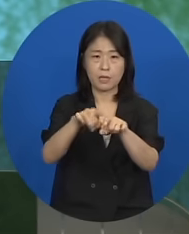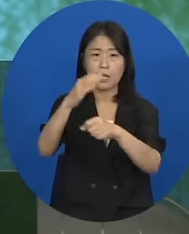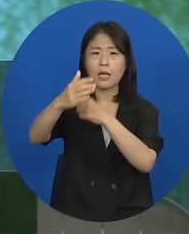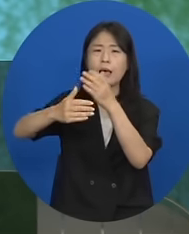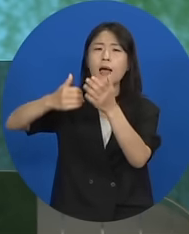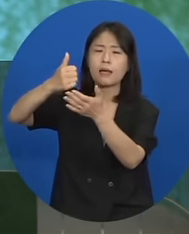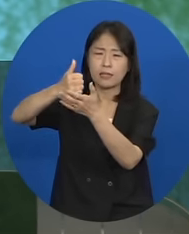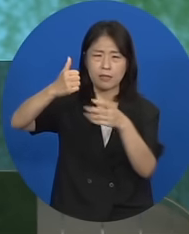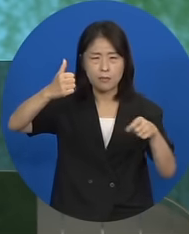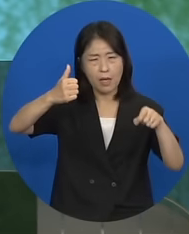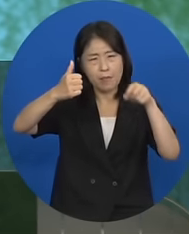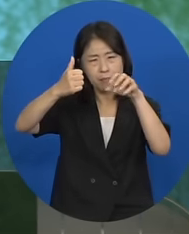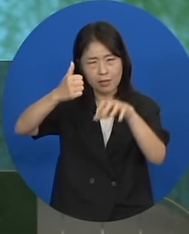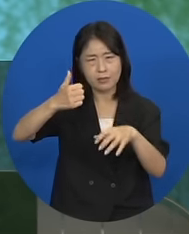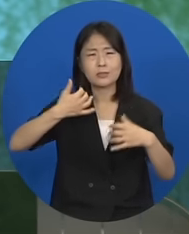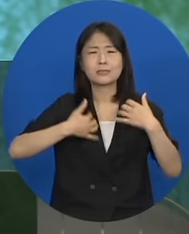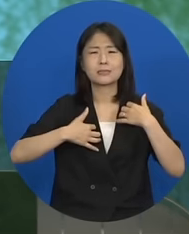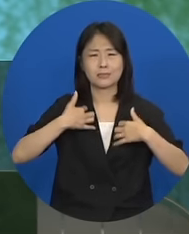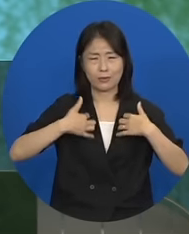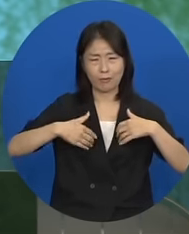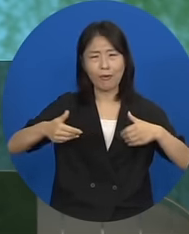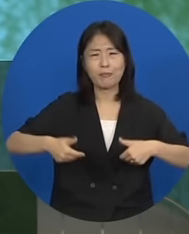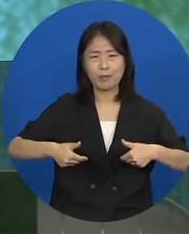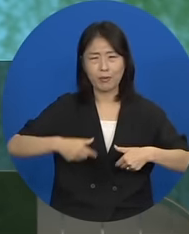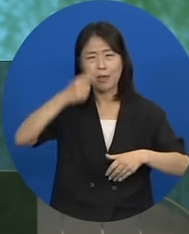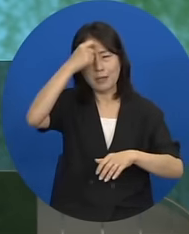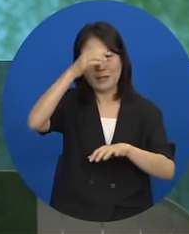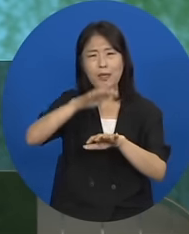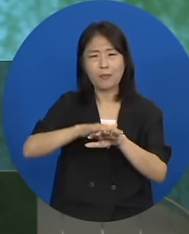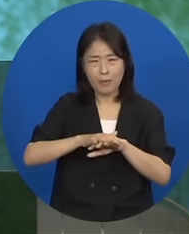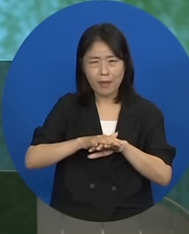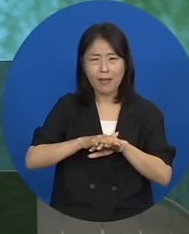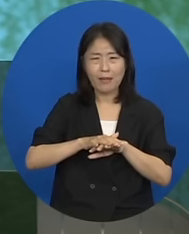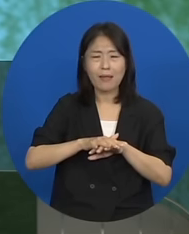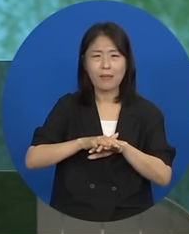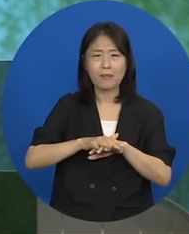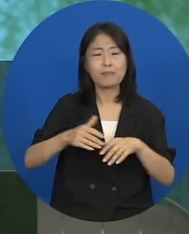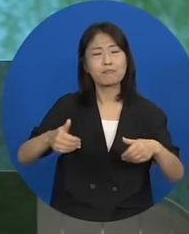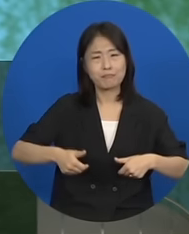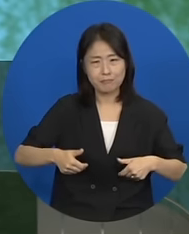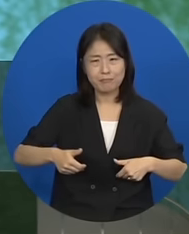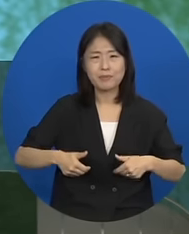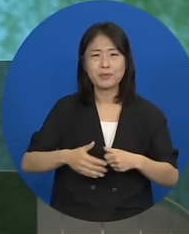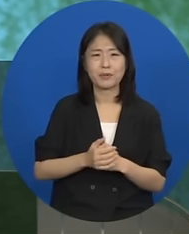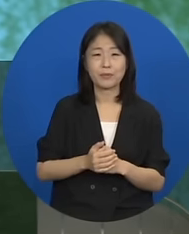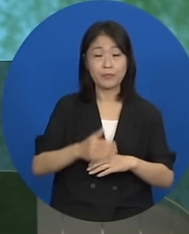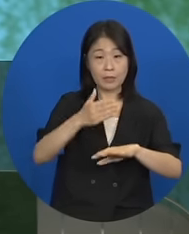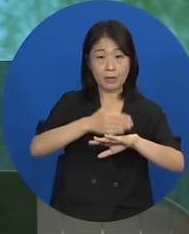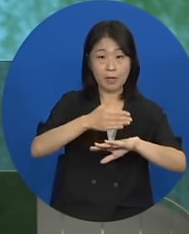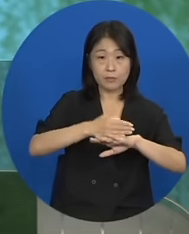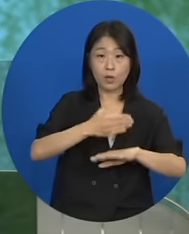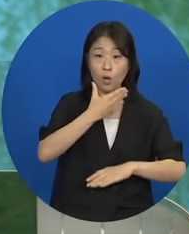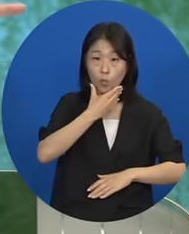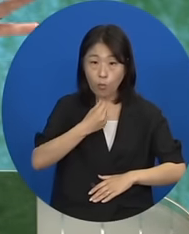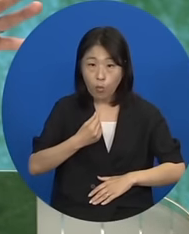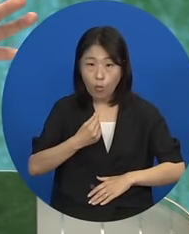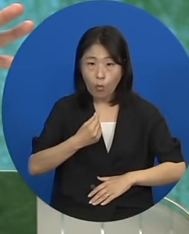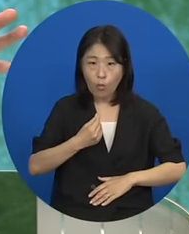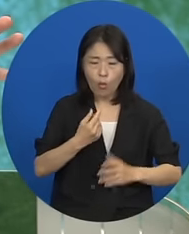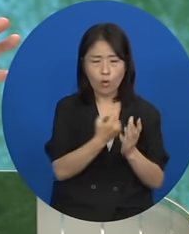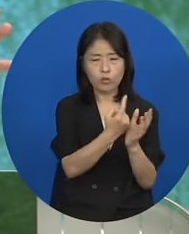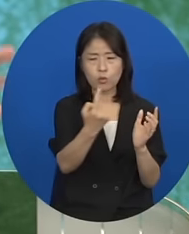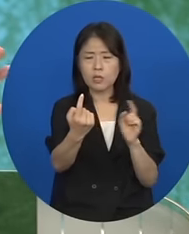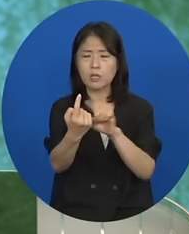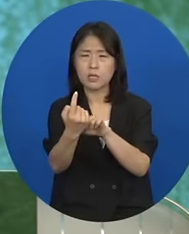앞에서 즐거워해야 합니다 예배할 수 있어야 됩니다 여러분들의 그 감사의 은혜와 복을 그들과 함께 나눌 수